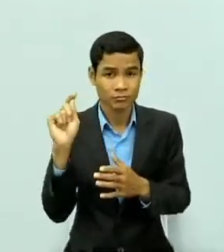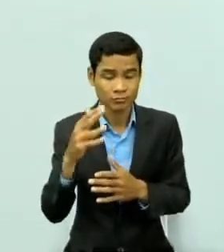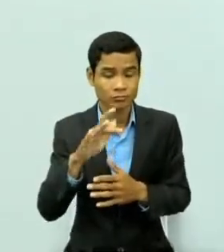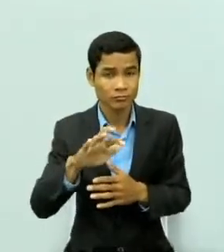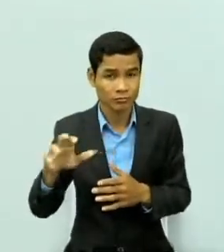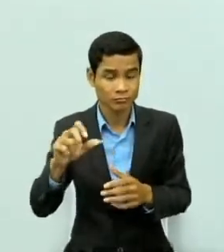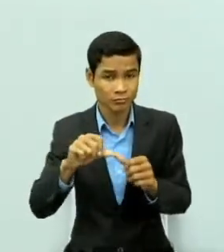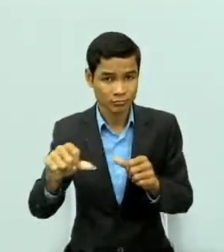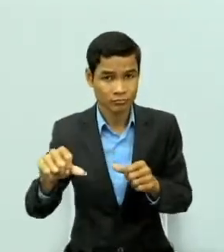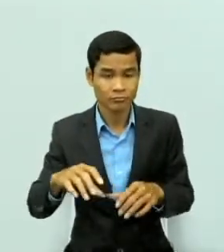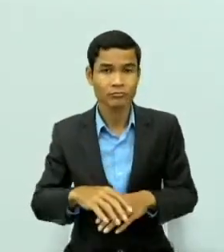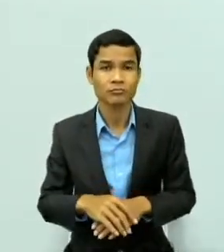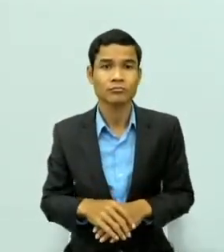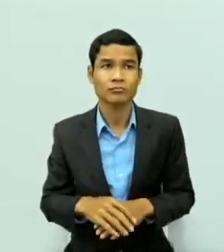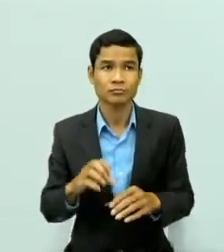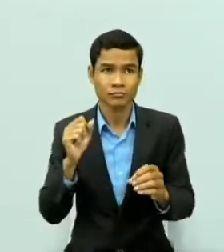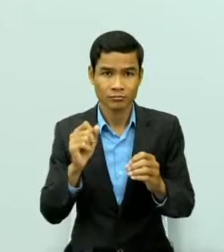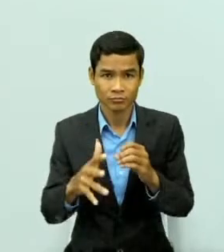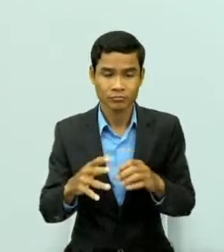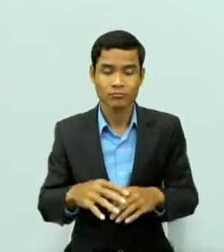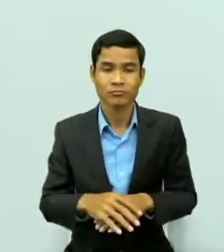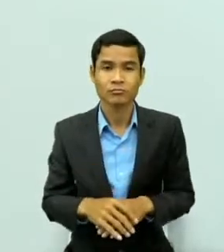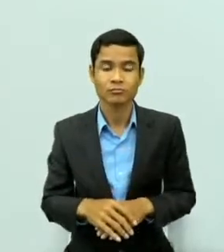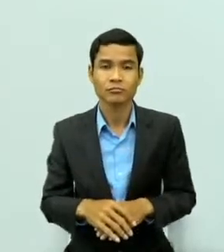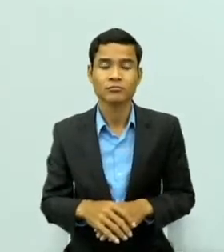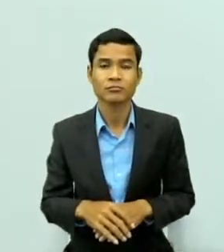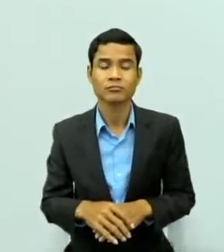តចាប់ផ្ដើម